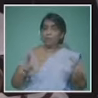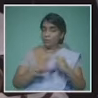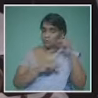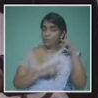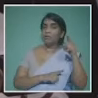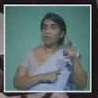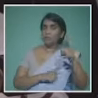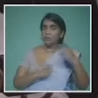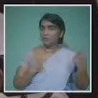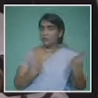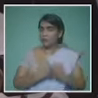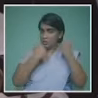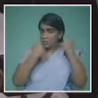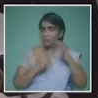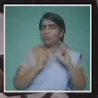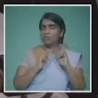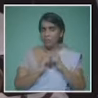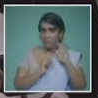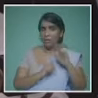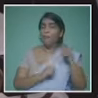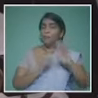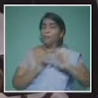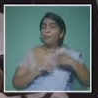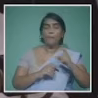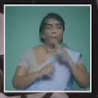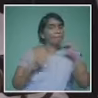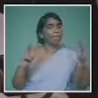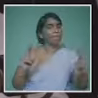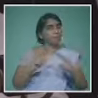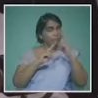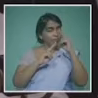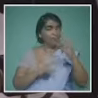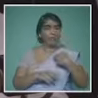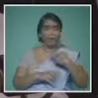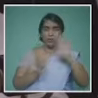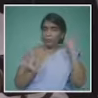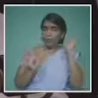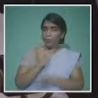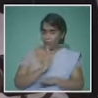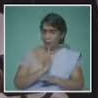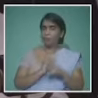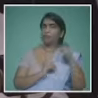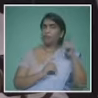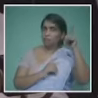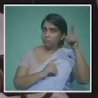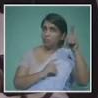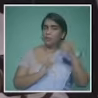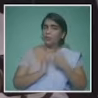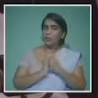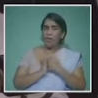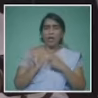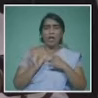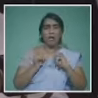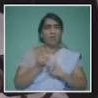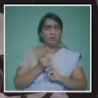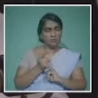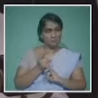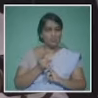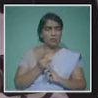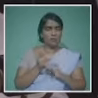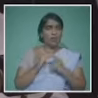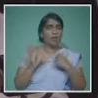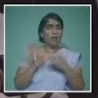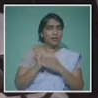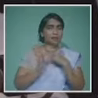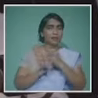ඉදිරියේ අභියෝගයකට ලක් වෙලා තියෙනවා. ඊට පස්සේ ශ්‍රේෂ්ඨාධිකරණයේ ප්‍රතික්ෂේප කරලා තිබෙනවා. ගරු අලි සබ්රි